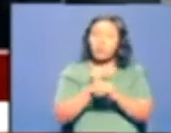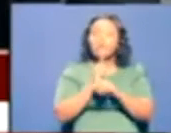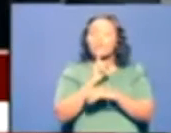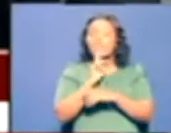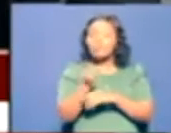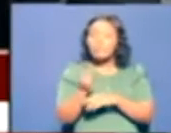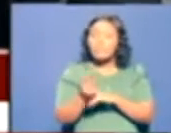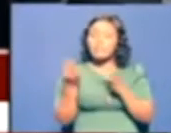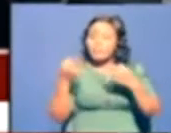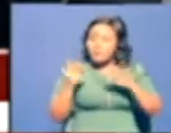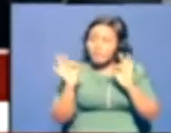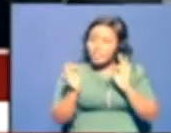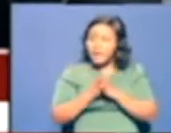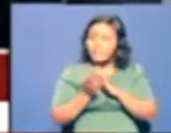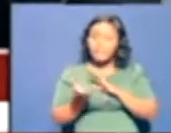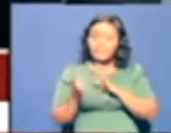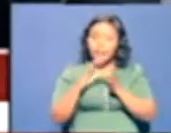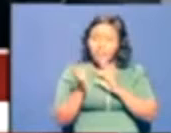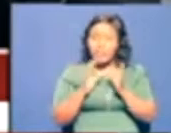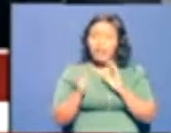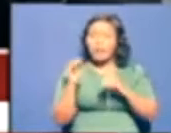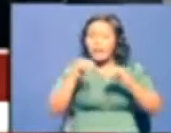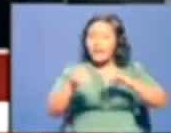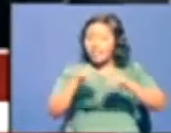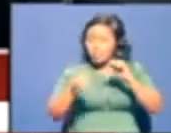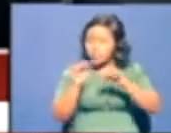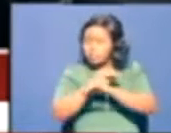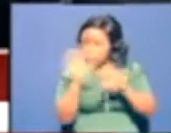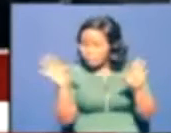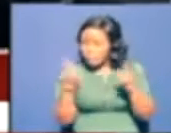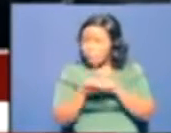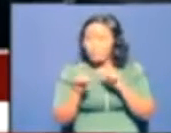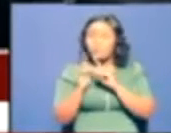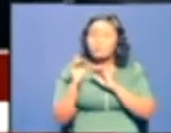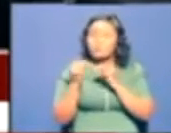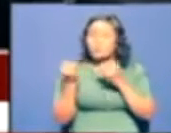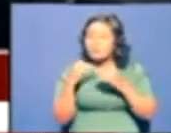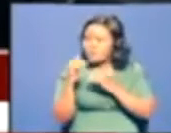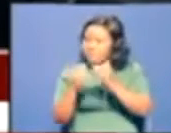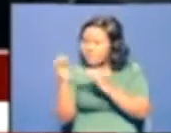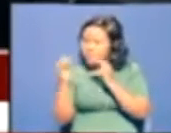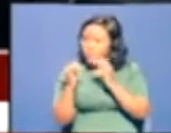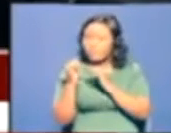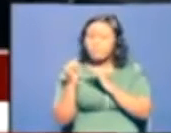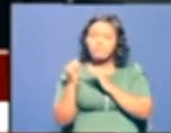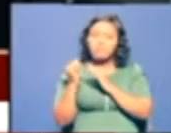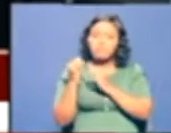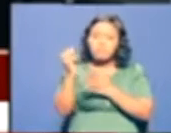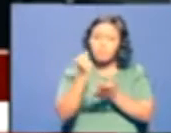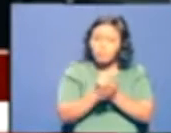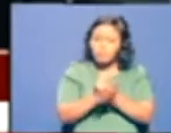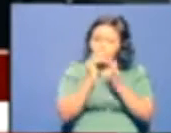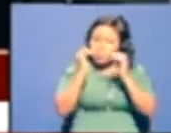elections. The process of hiring a new CEO must also kick off